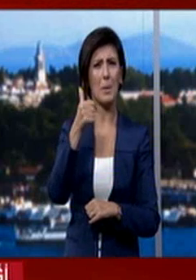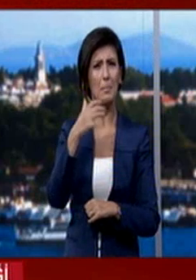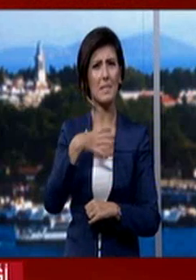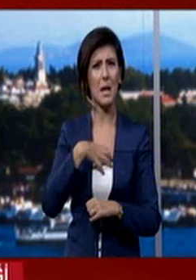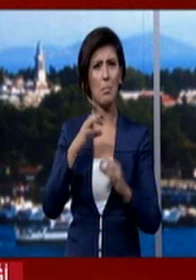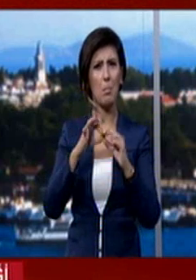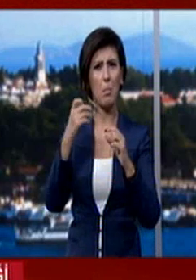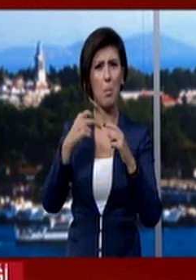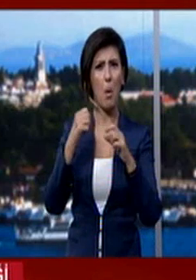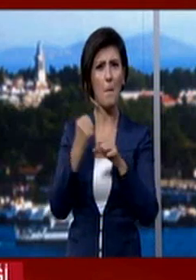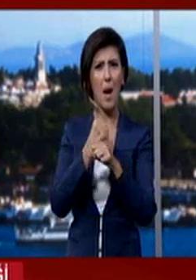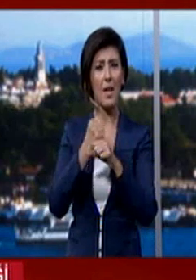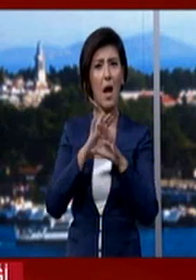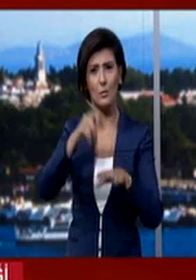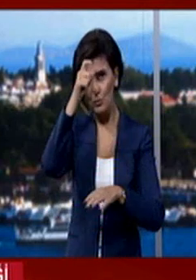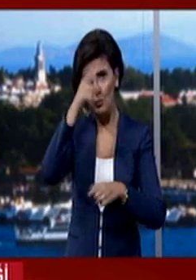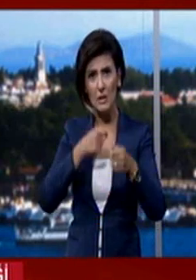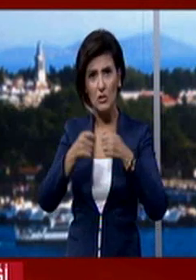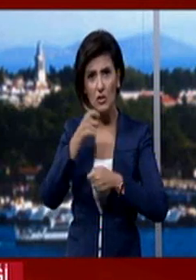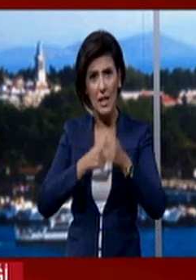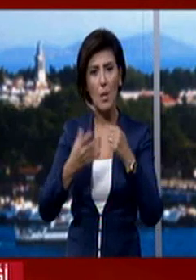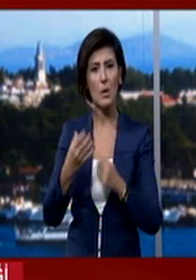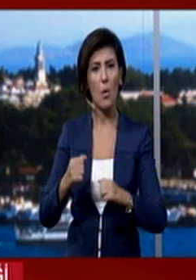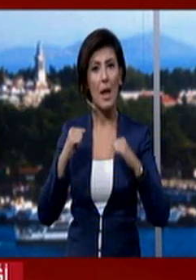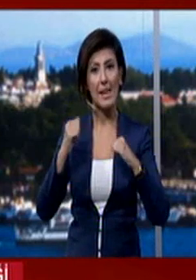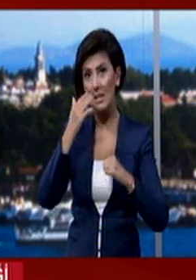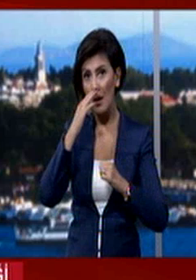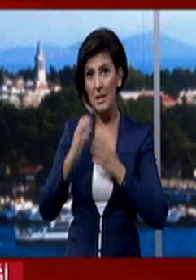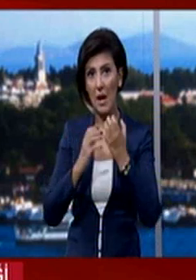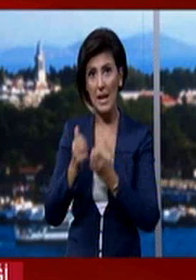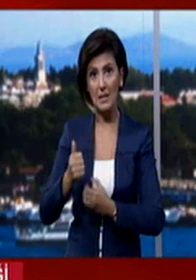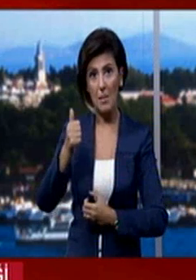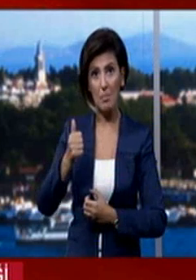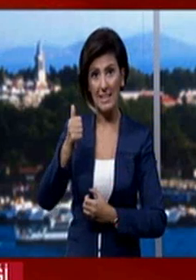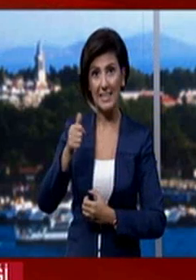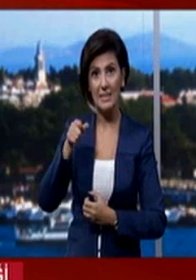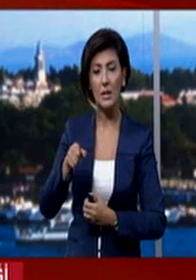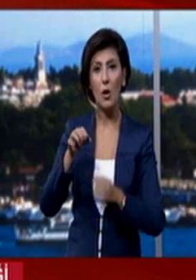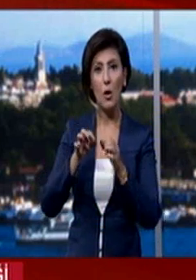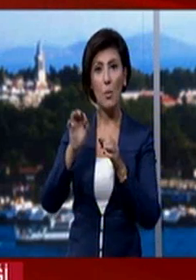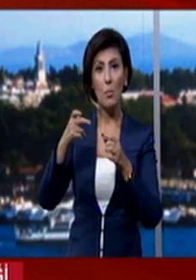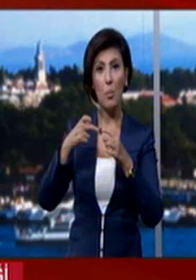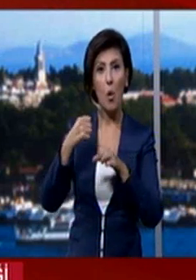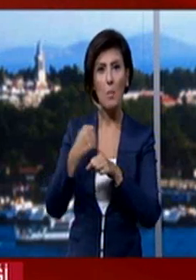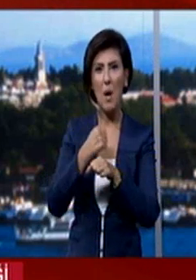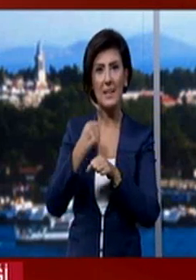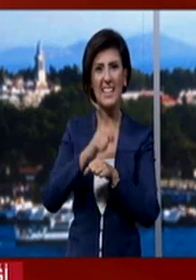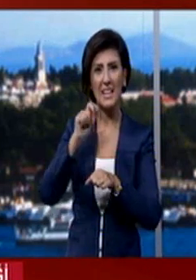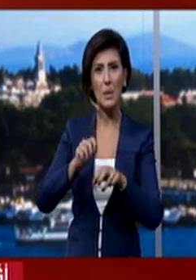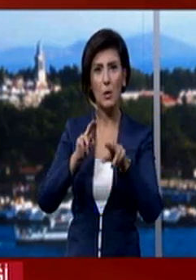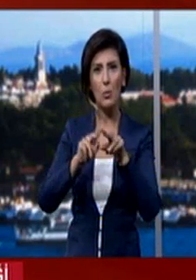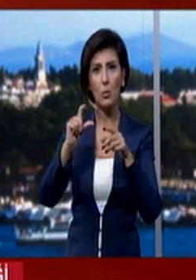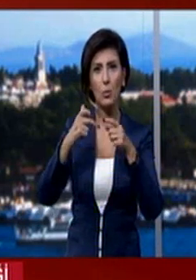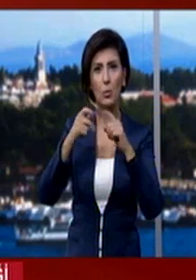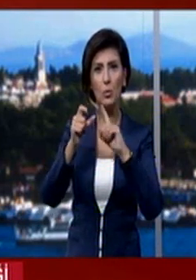sahip bor madeni artık Türkiye'de işlenebiliyor. Enerji ve Tabii Kaynaklar Bakanı Ali Rıza Alaboy'un bor madeninden